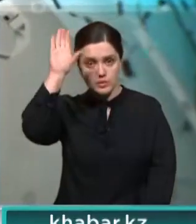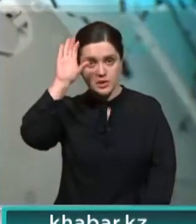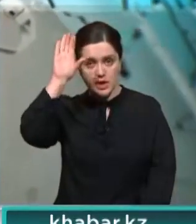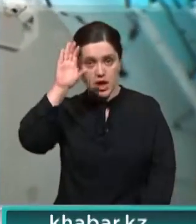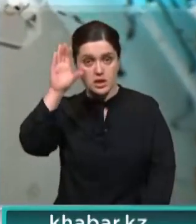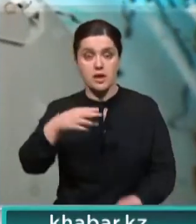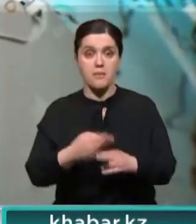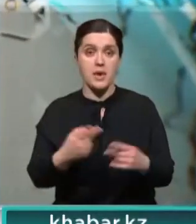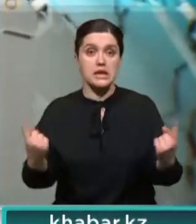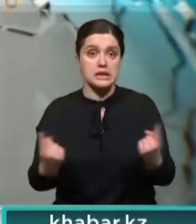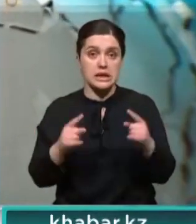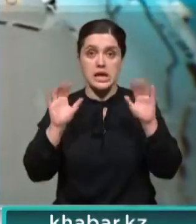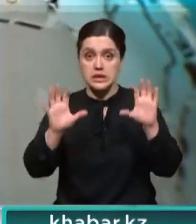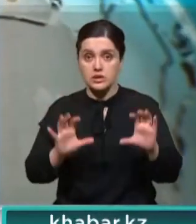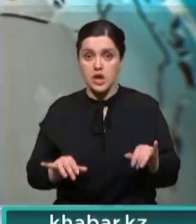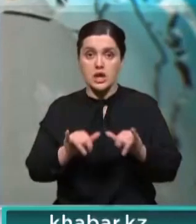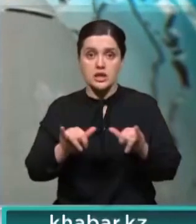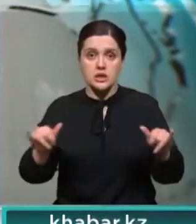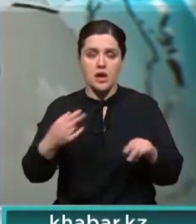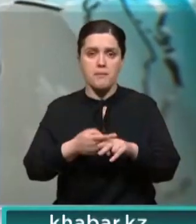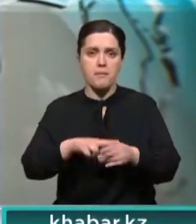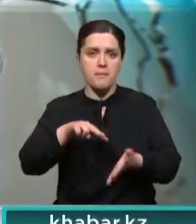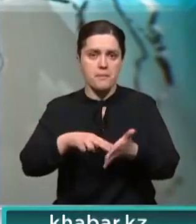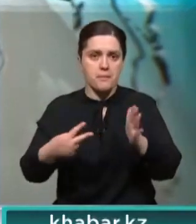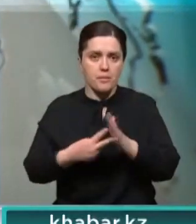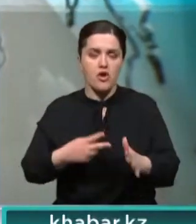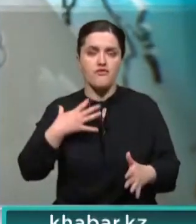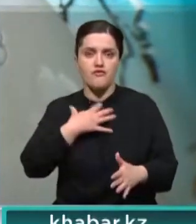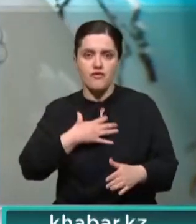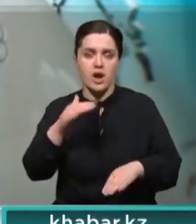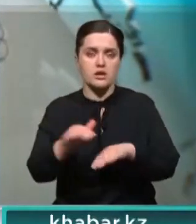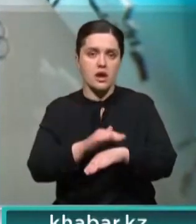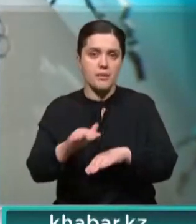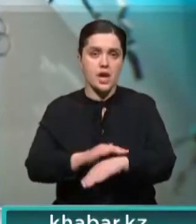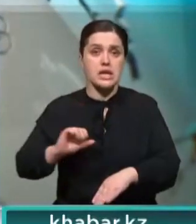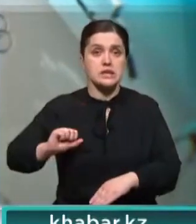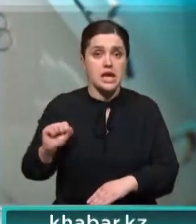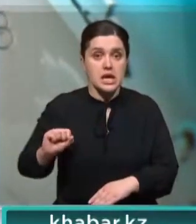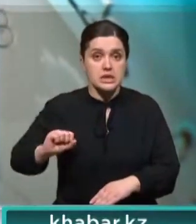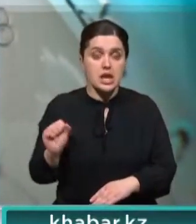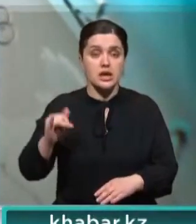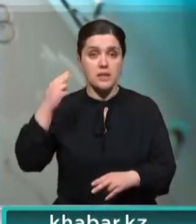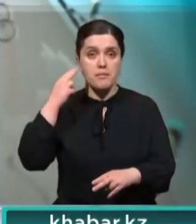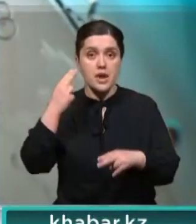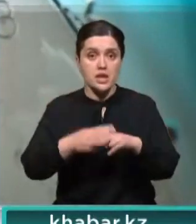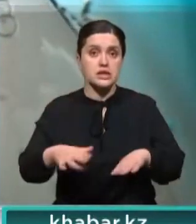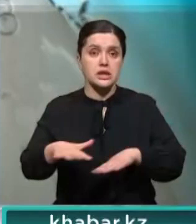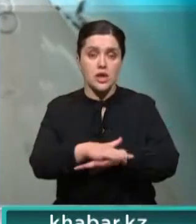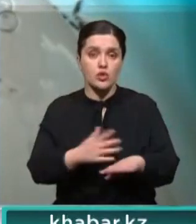Узбекистаном, традиционно развивающихся в духе стратегического партнерства, добрососедства и дружбы братских